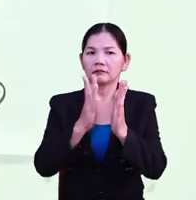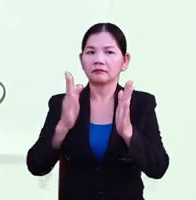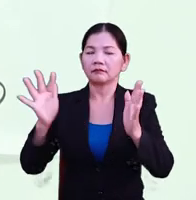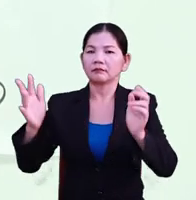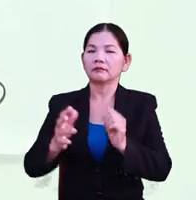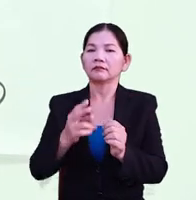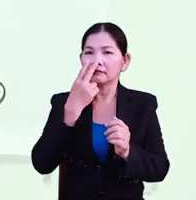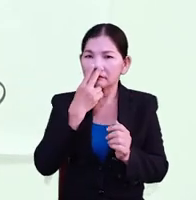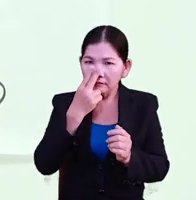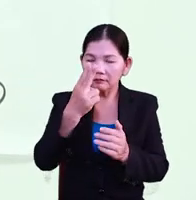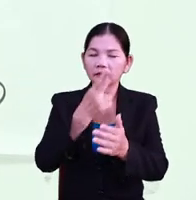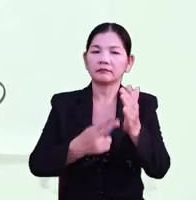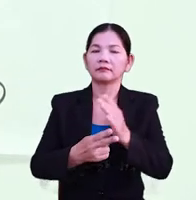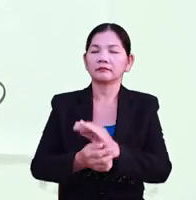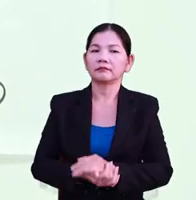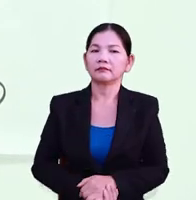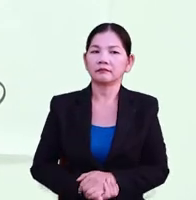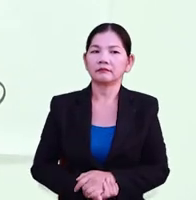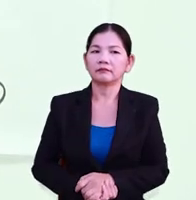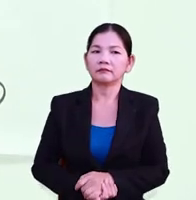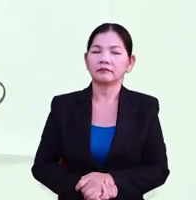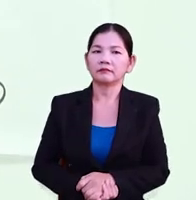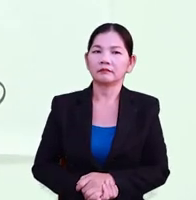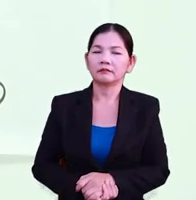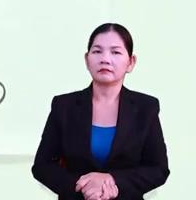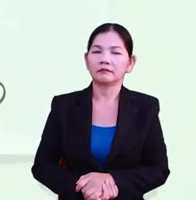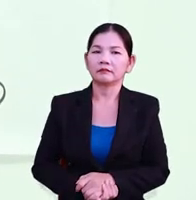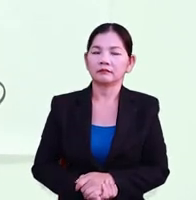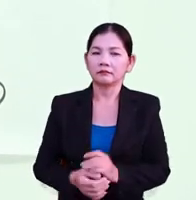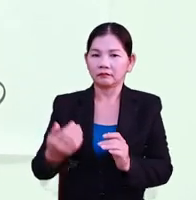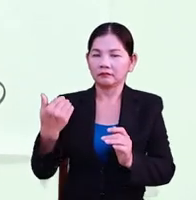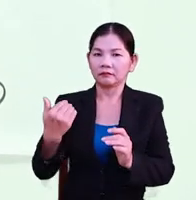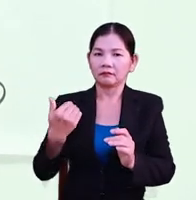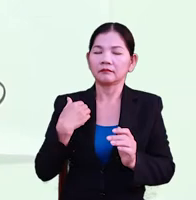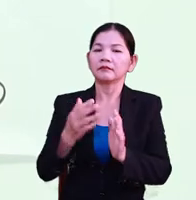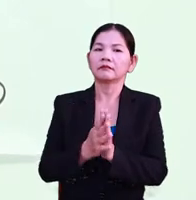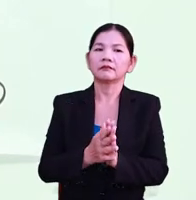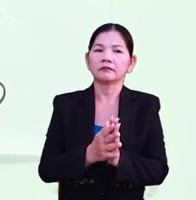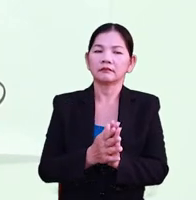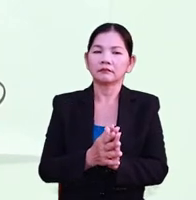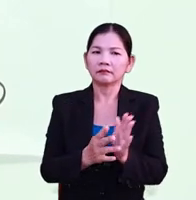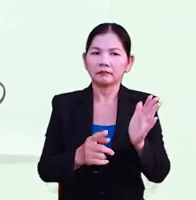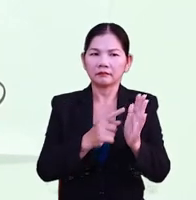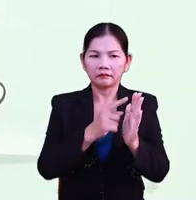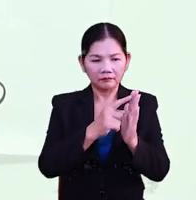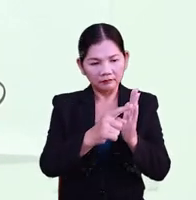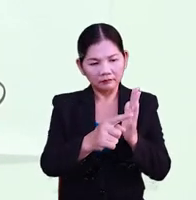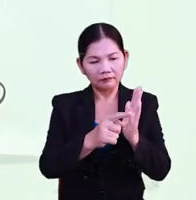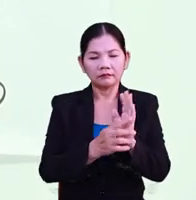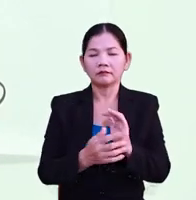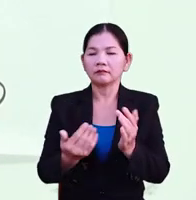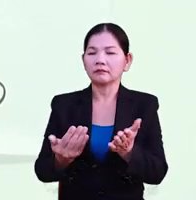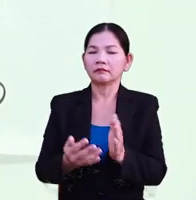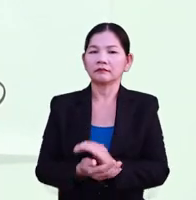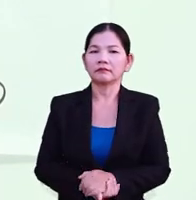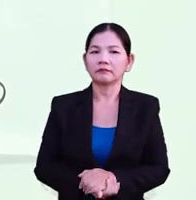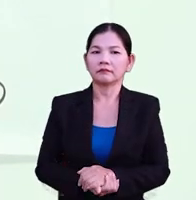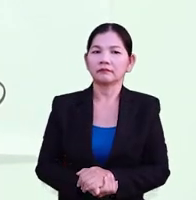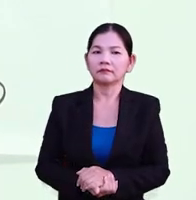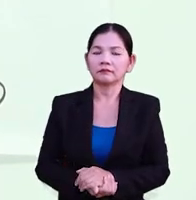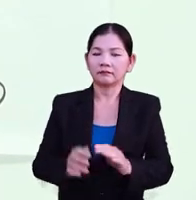ឃើញអីទៀតចាឃើញមាននេះនេះស្អីគេនេះនេះនេះចាគឺ